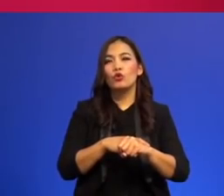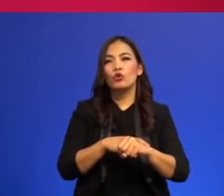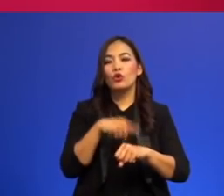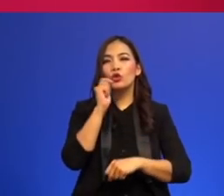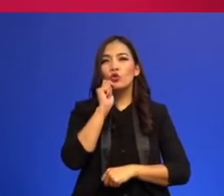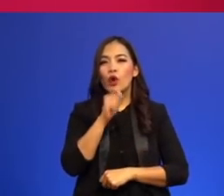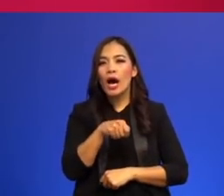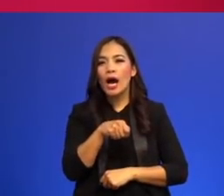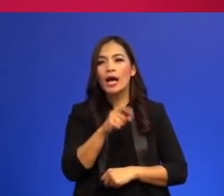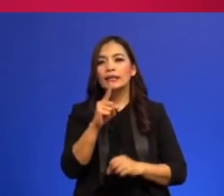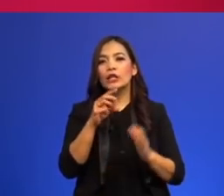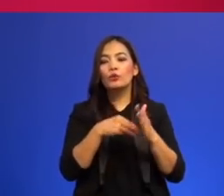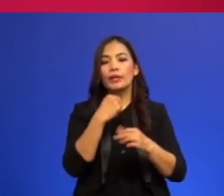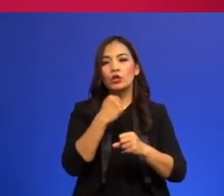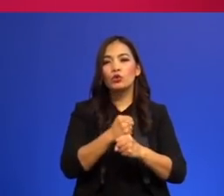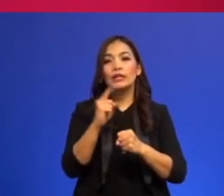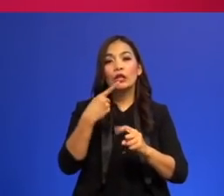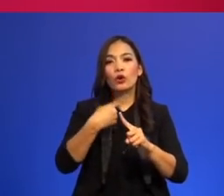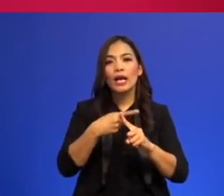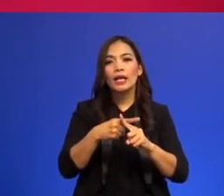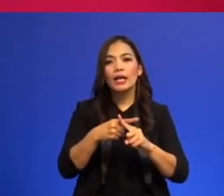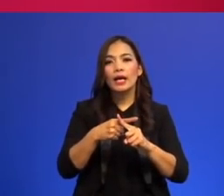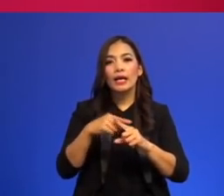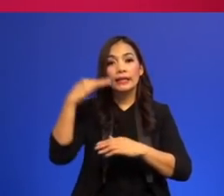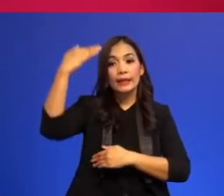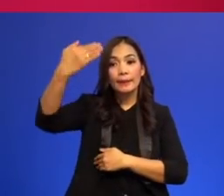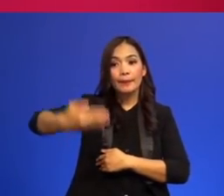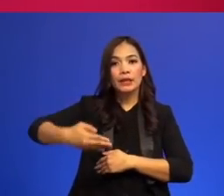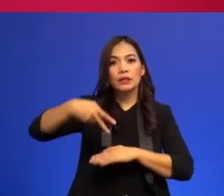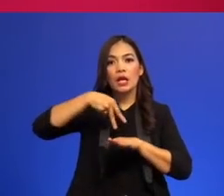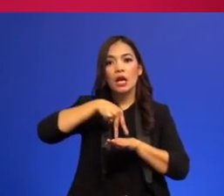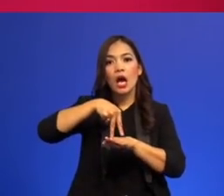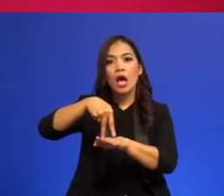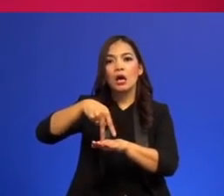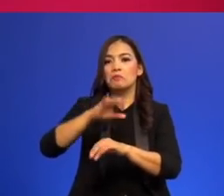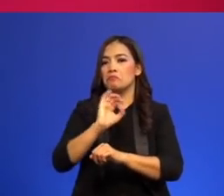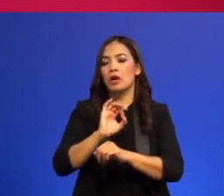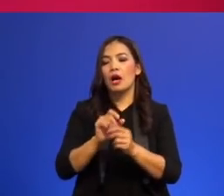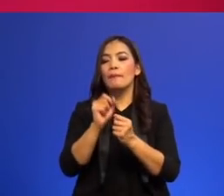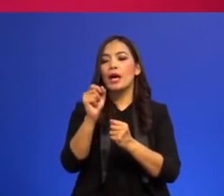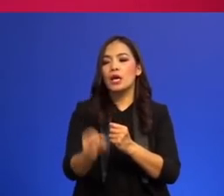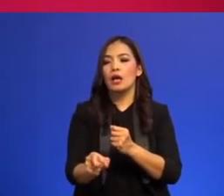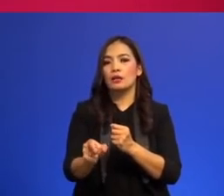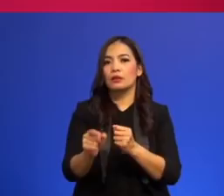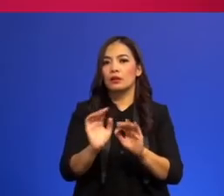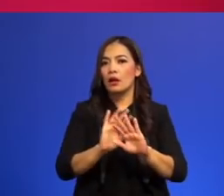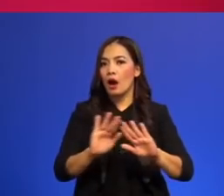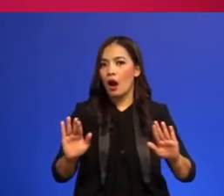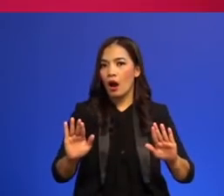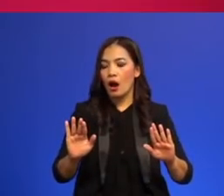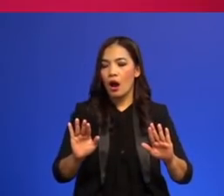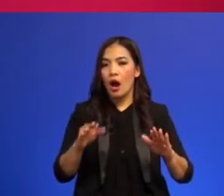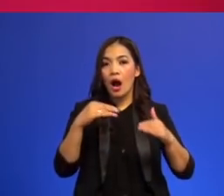begitu. Biar naik bus enggak bayar. Saya udah pernah pergi sama orang naik bus enggak bayar. Bahkan